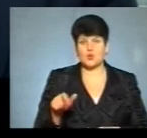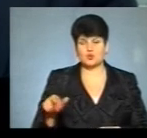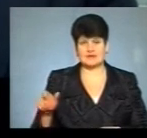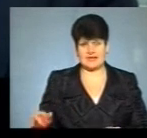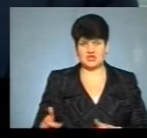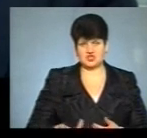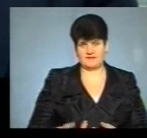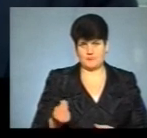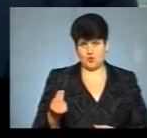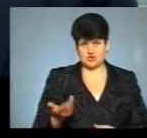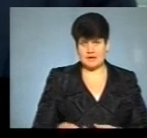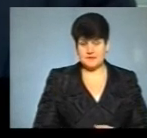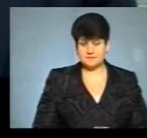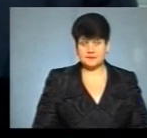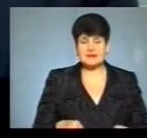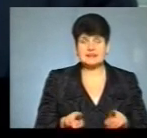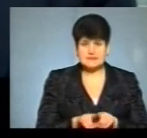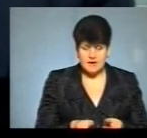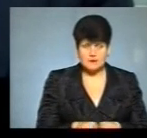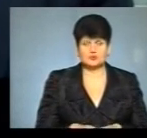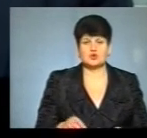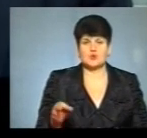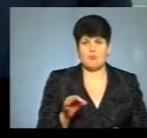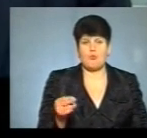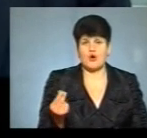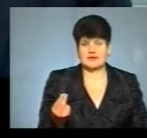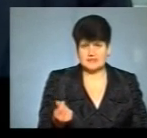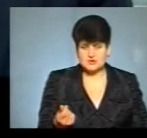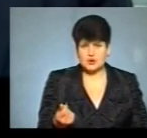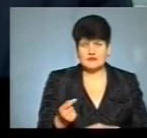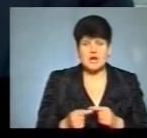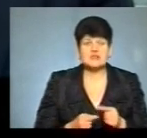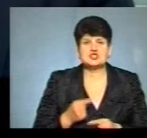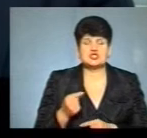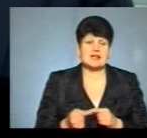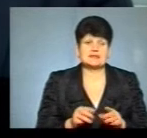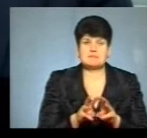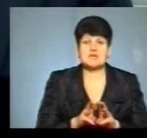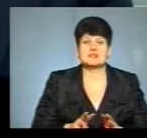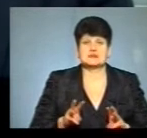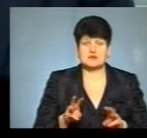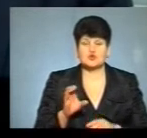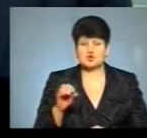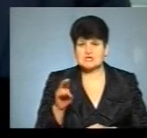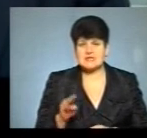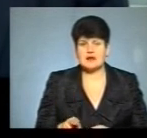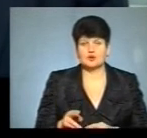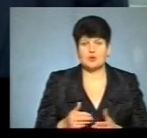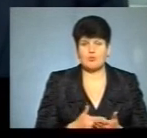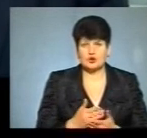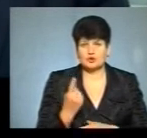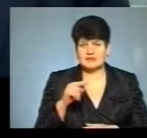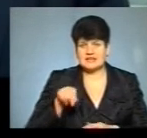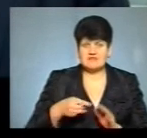тобто живими коштами. Так само монетизовано через Міністерство соціальної політики 1,8